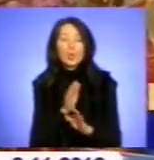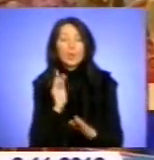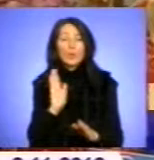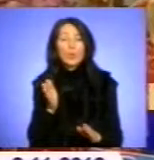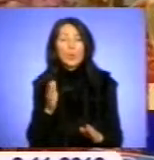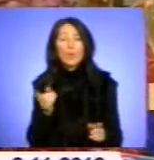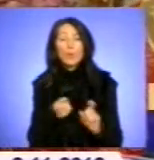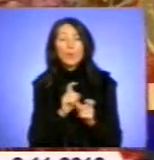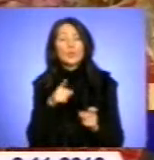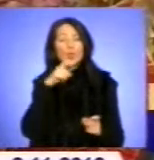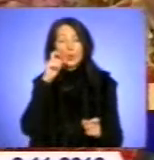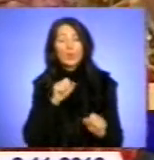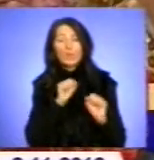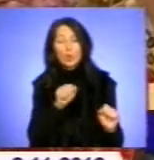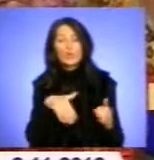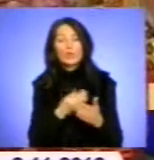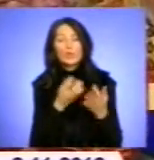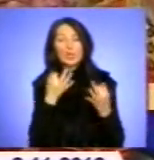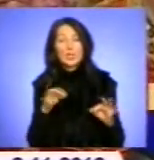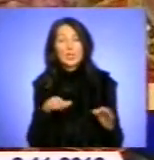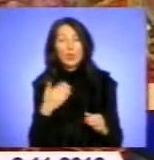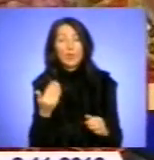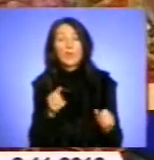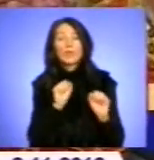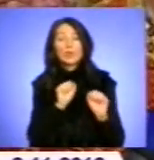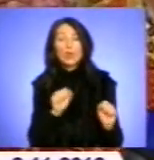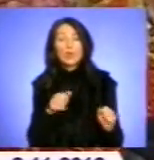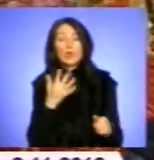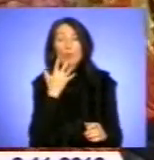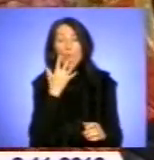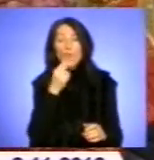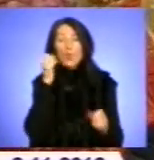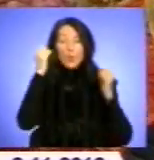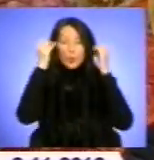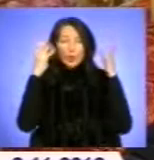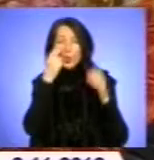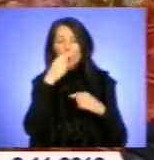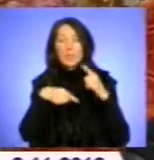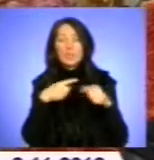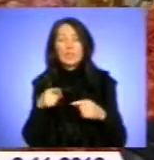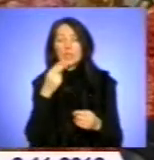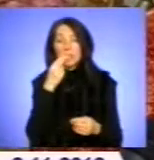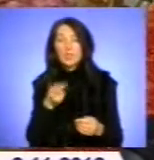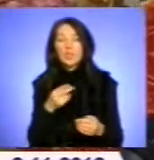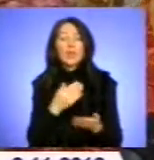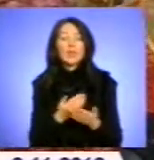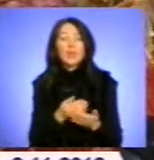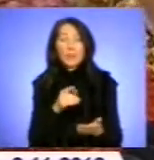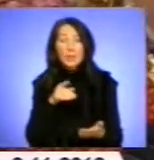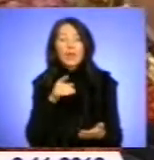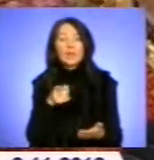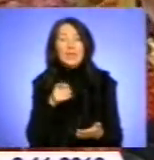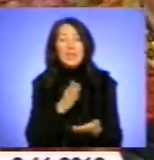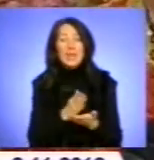ви відстоювали свою незалежність, щоб ви відстоювали мову, культуру, традиції, звичаї, адже він є прикладом для всіх нас,